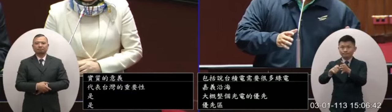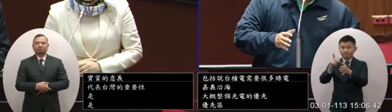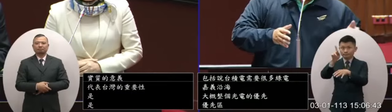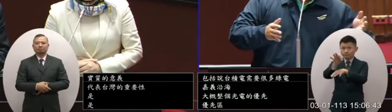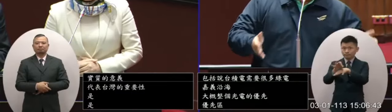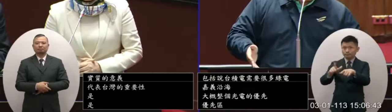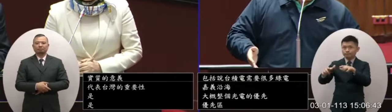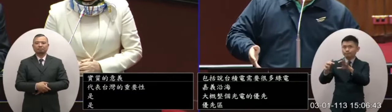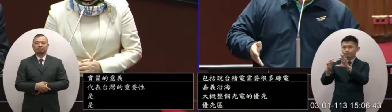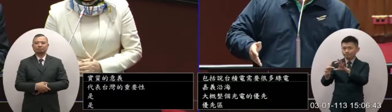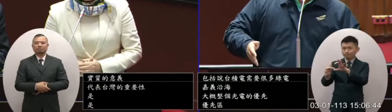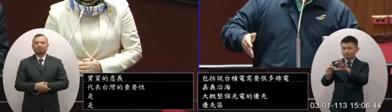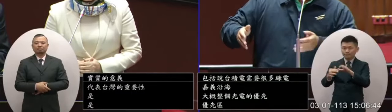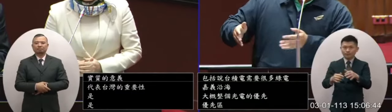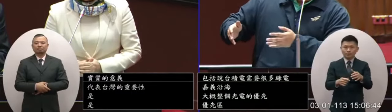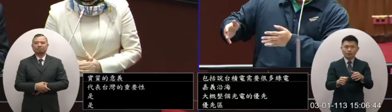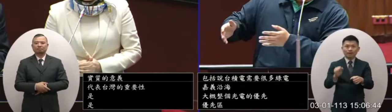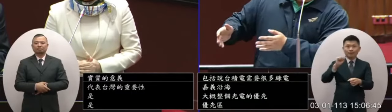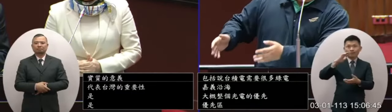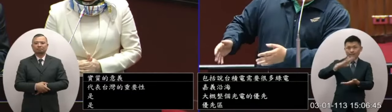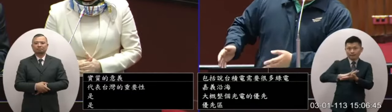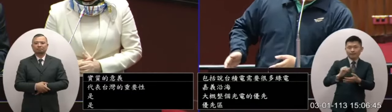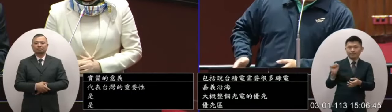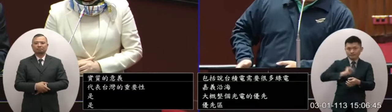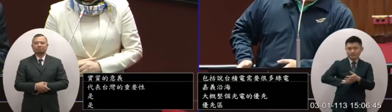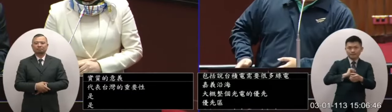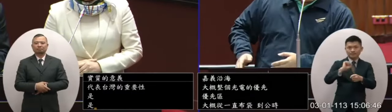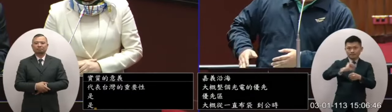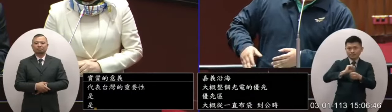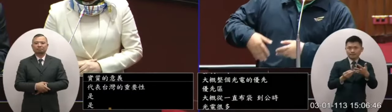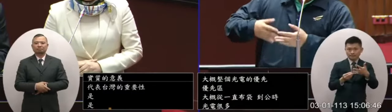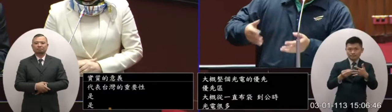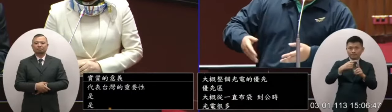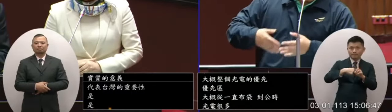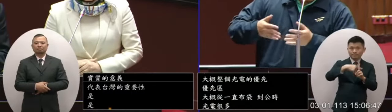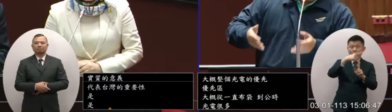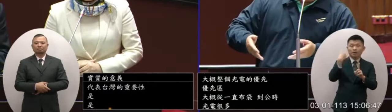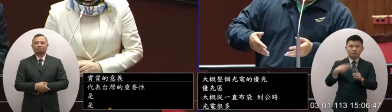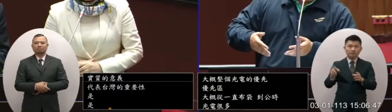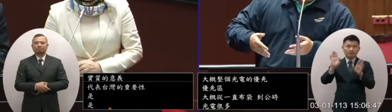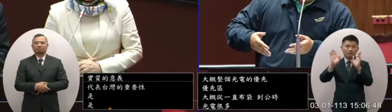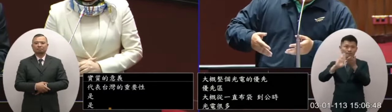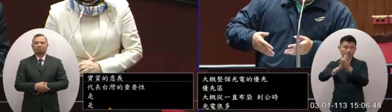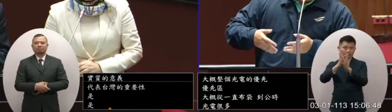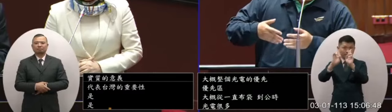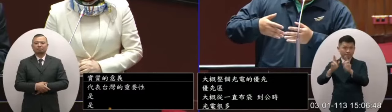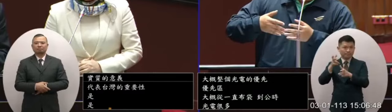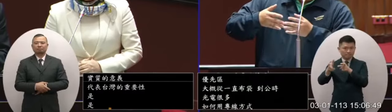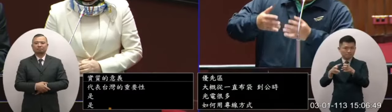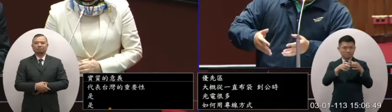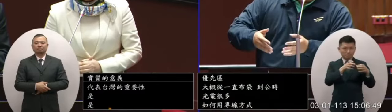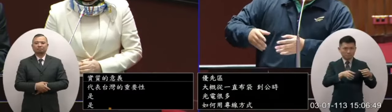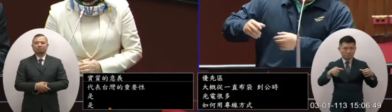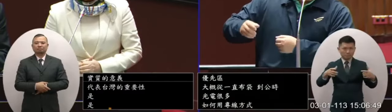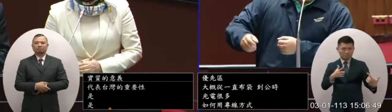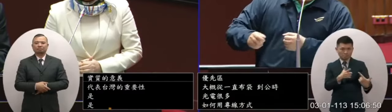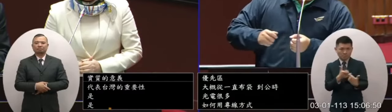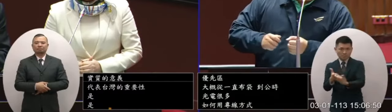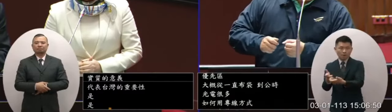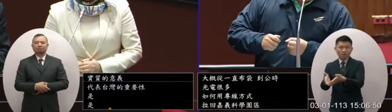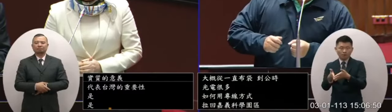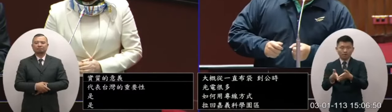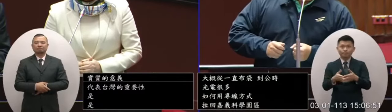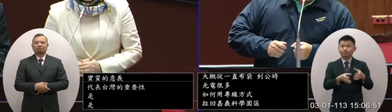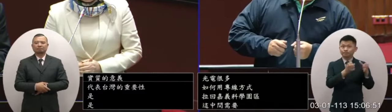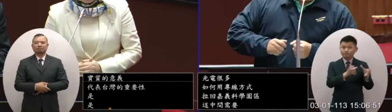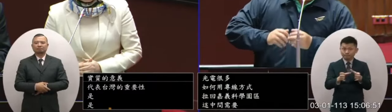哈，包括说要有升压站哦，然后要盖新的一个变电厂。好，我想这可能哈，除了盖，然后跟地方